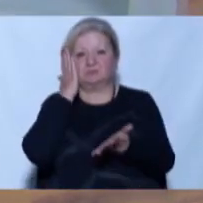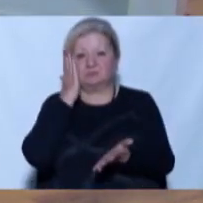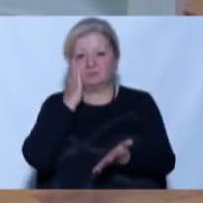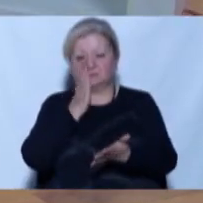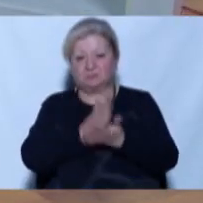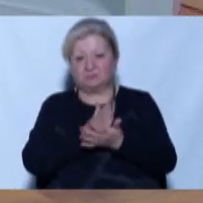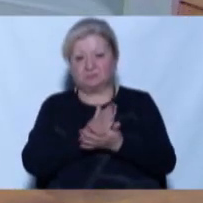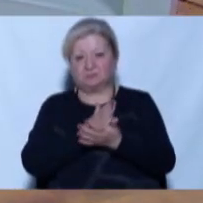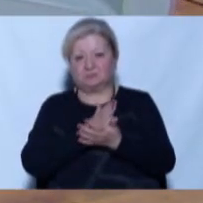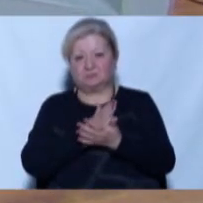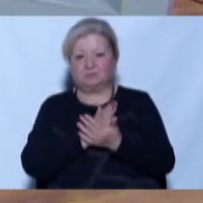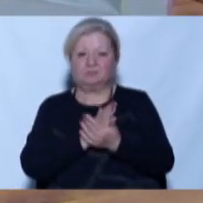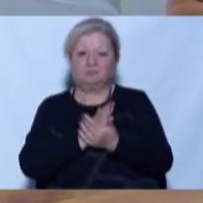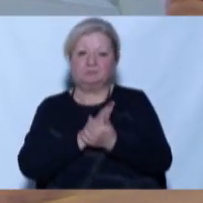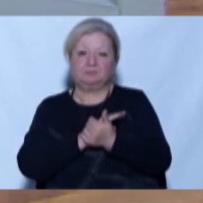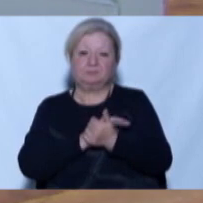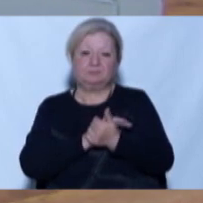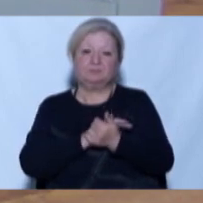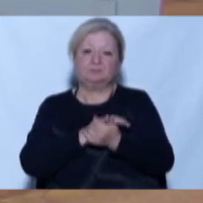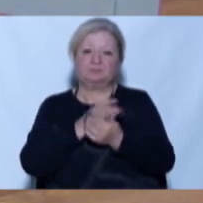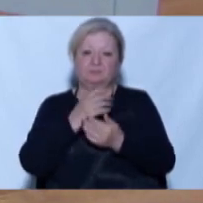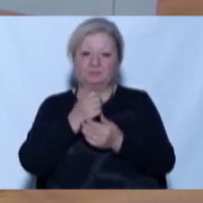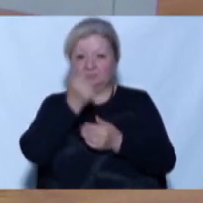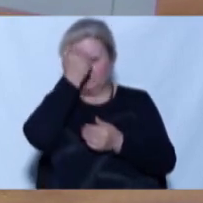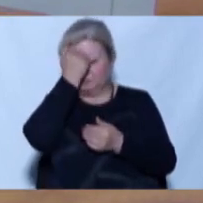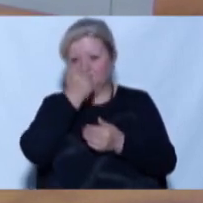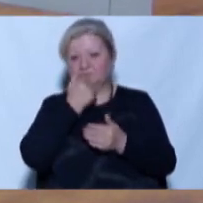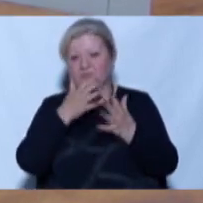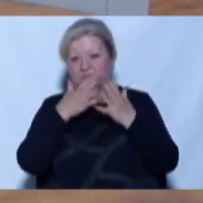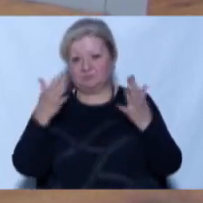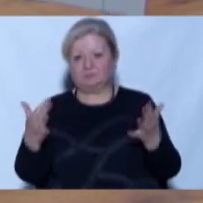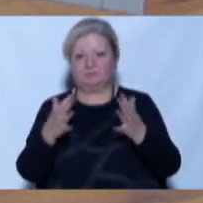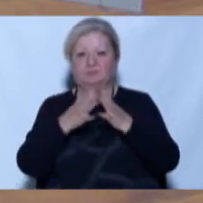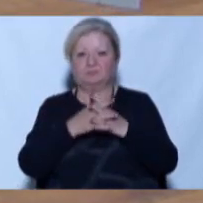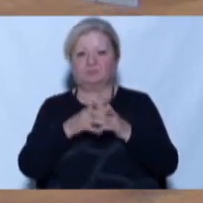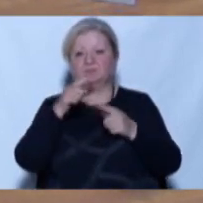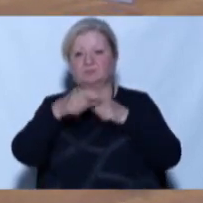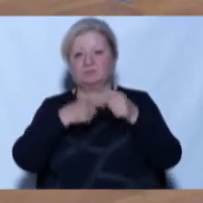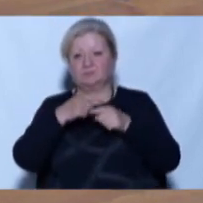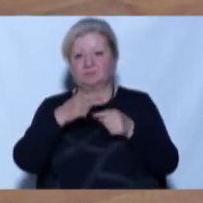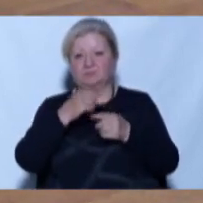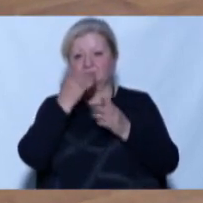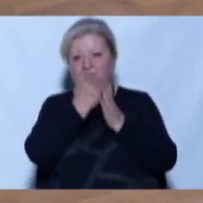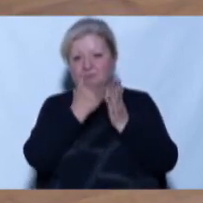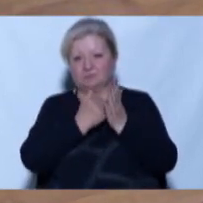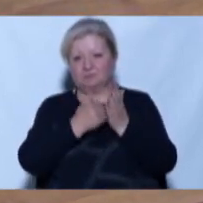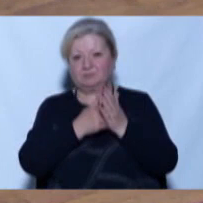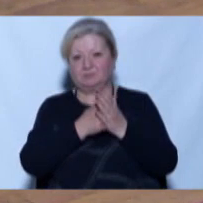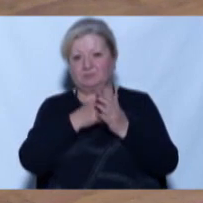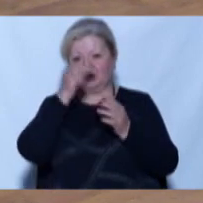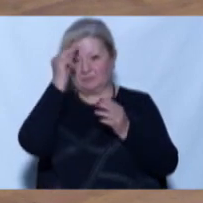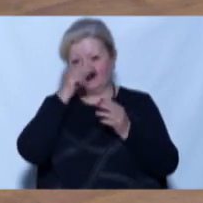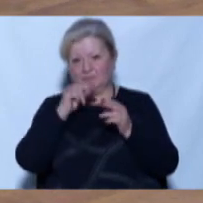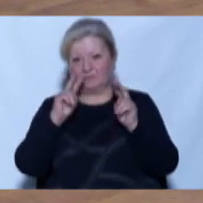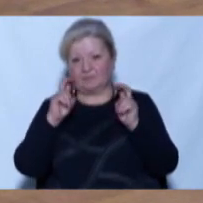თავისთავად დამახასიათებელია. დიდი მადლობა დღევანდელი გაკვეთილისთვის. შემდეგ გაკვეთილზე ჩვენ განვიხილავთ